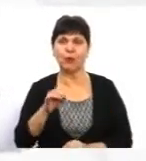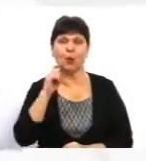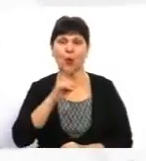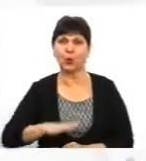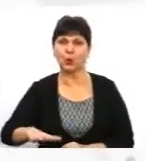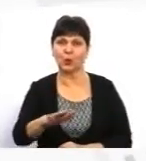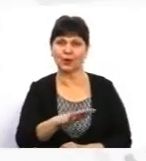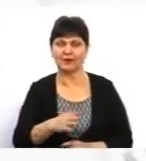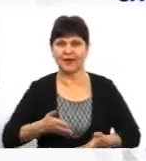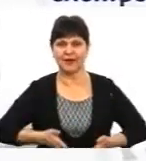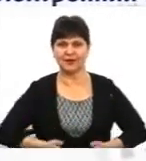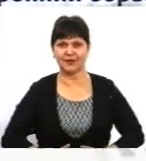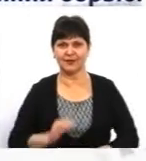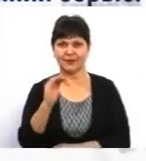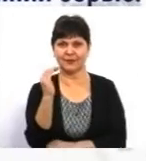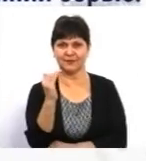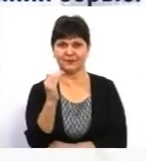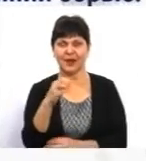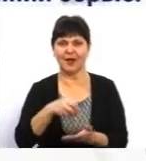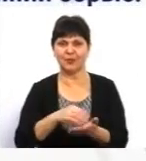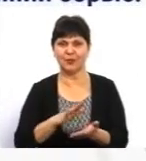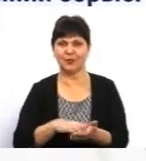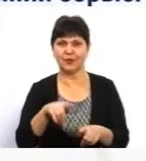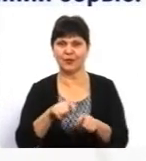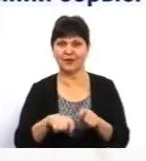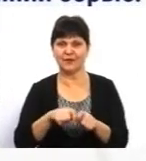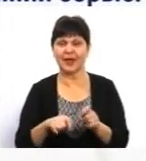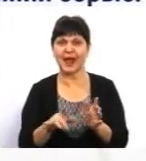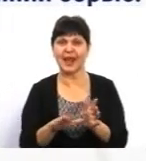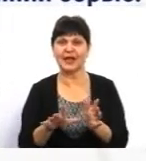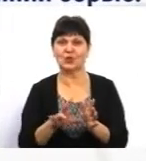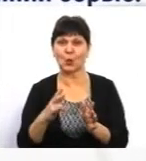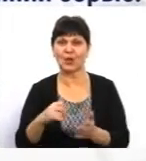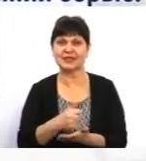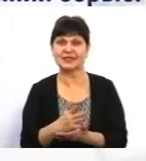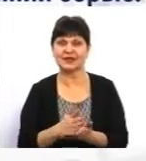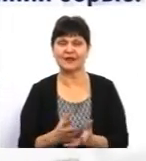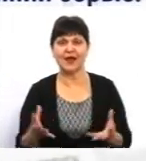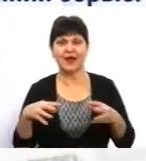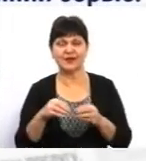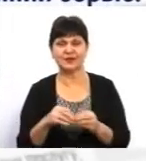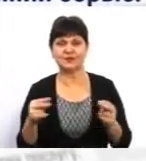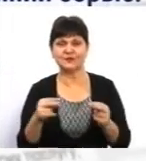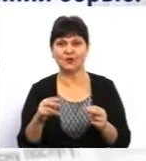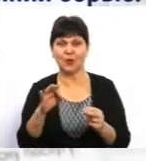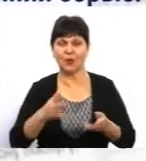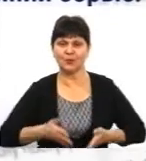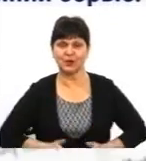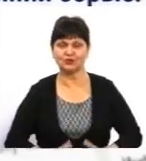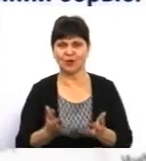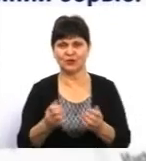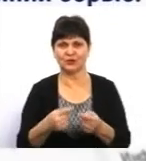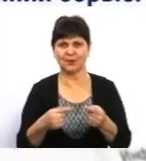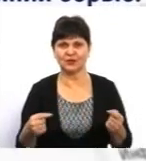яких народилися немовлята, протестували цей електронний сервіс і разом зі свідоцтвом про народження отримали інші